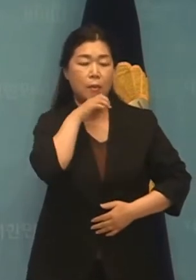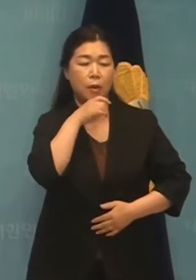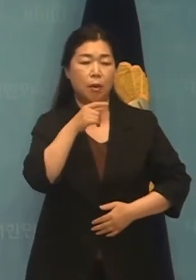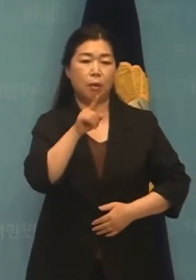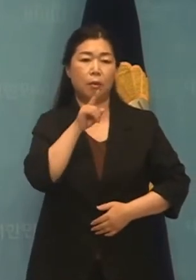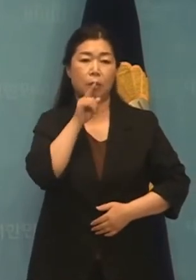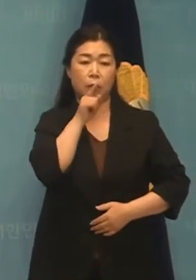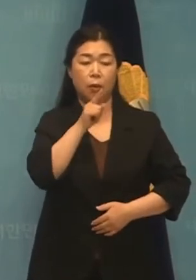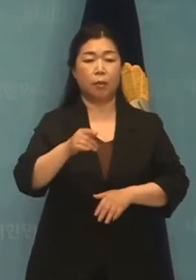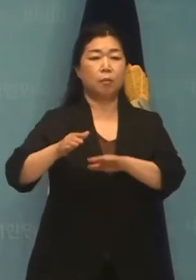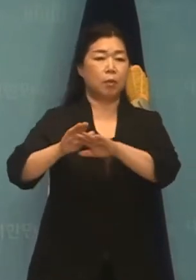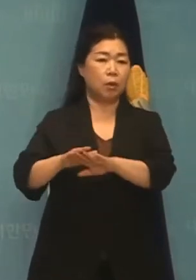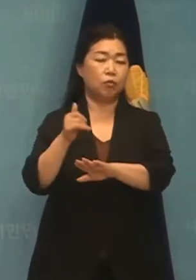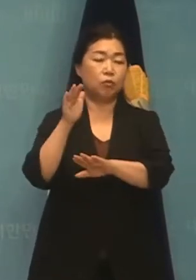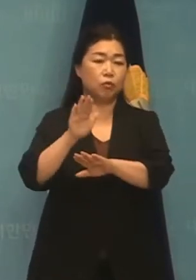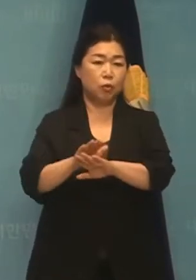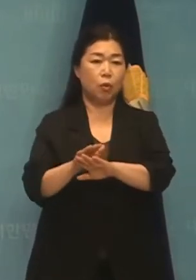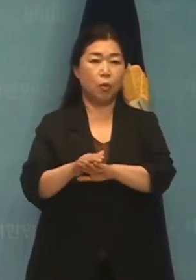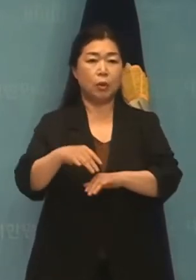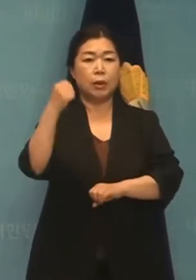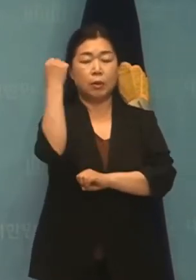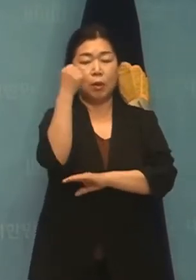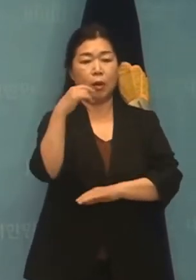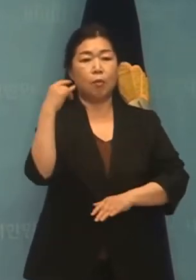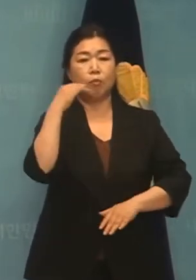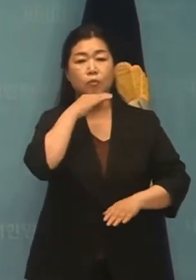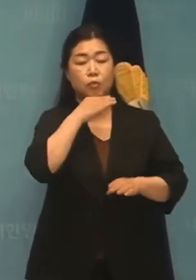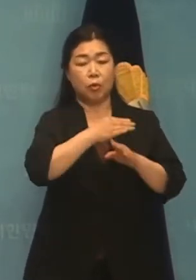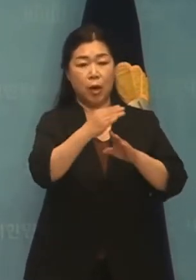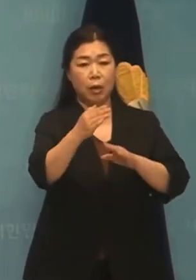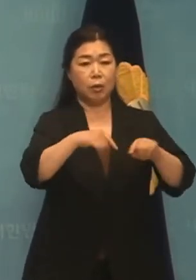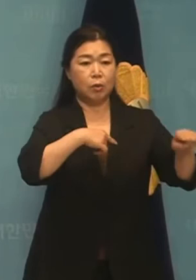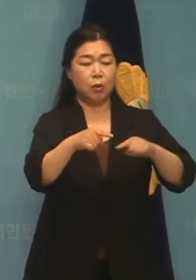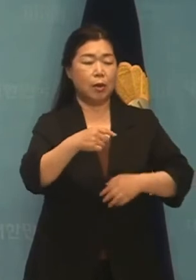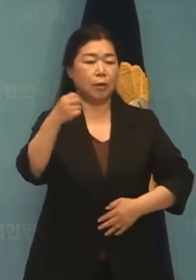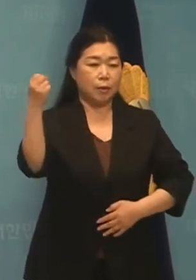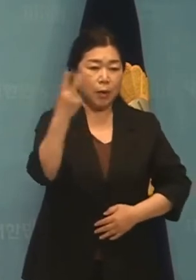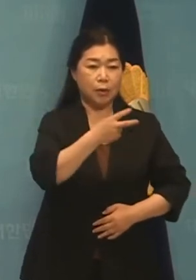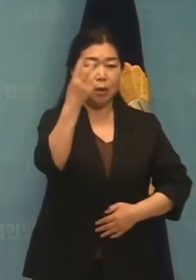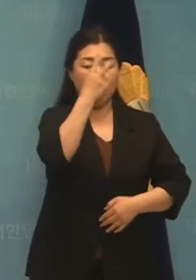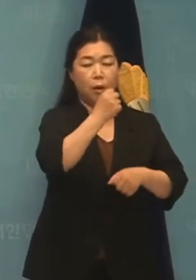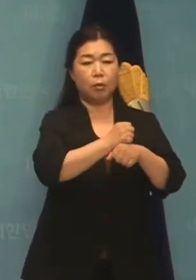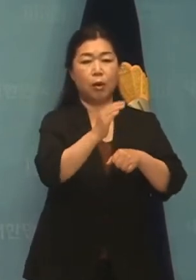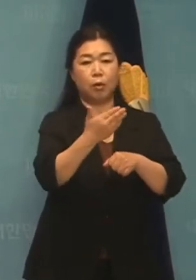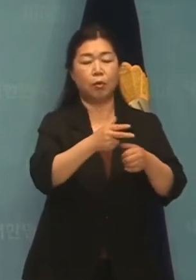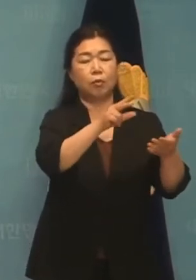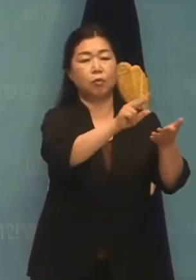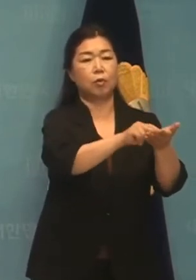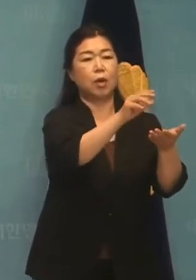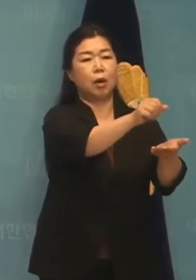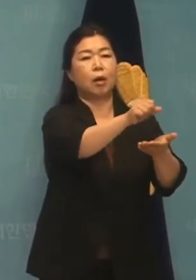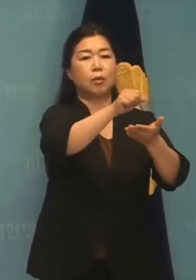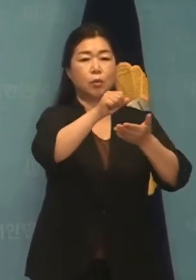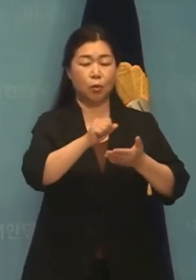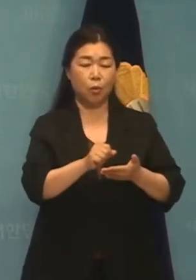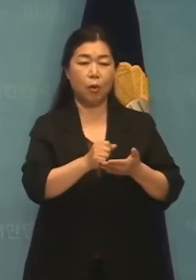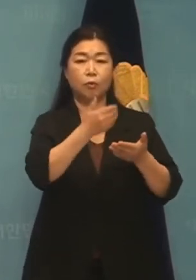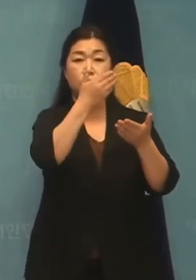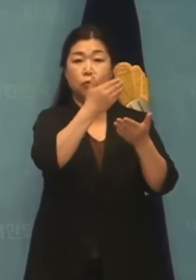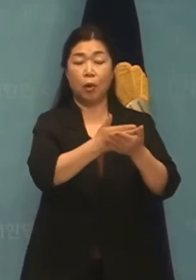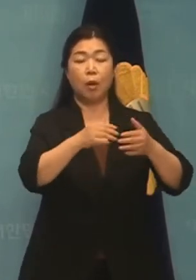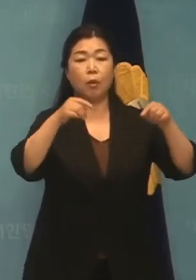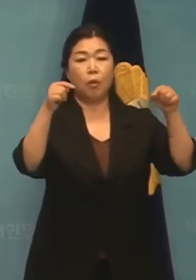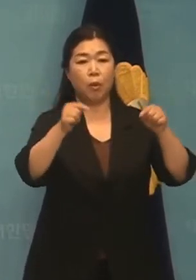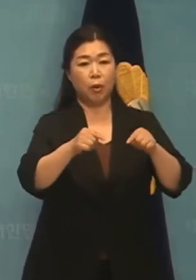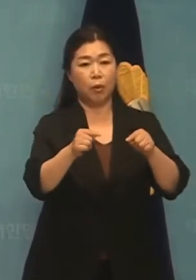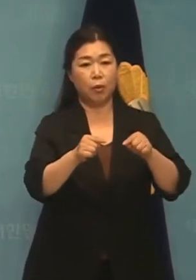무마하고 기존의 대북 정책을 전면 재검토해야 하는 숙제를 안겨 중요한